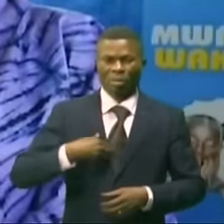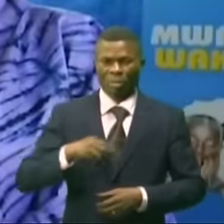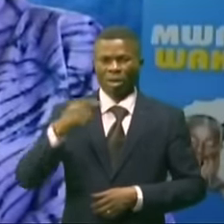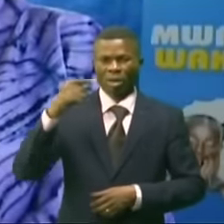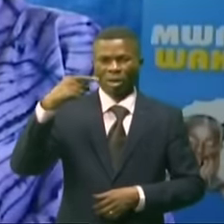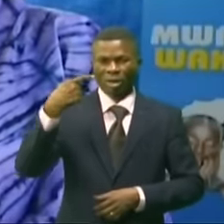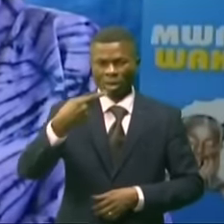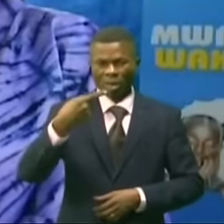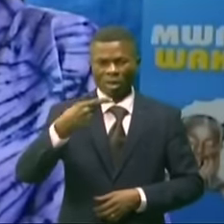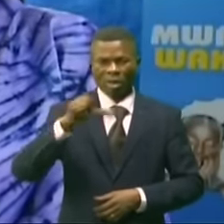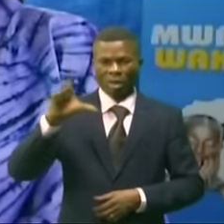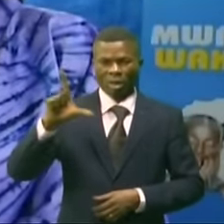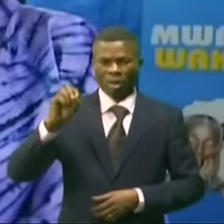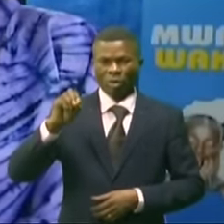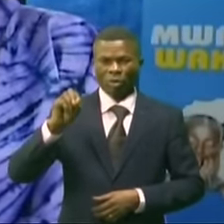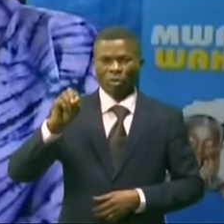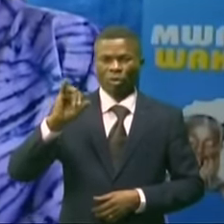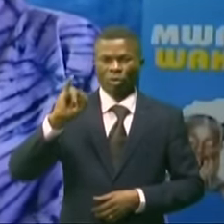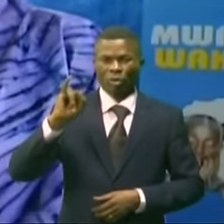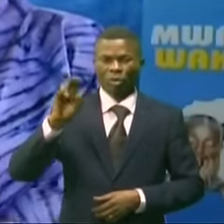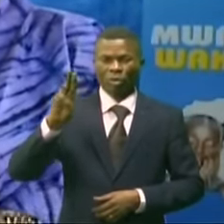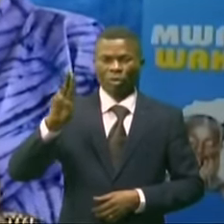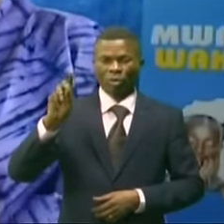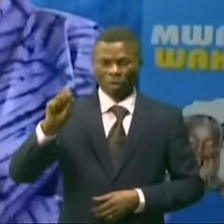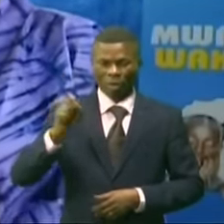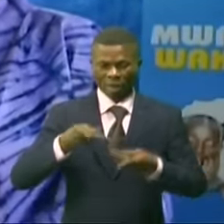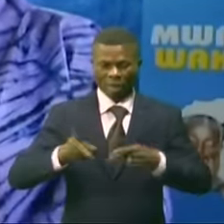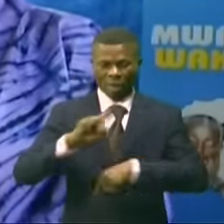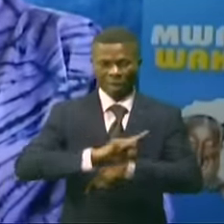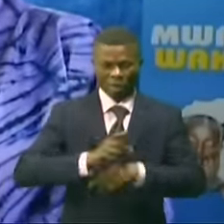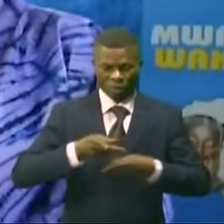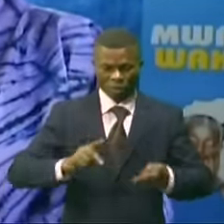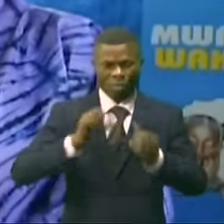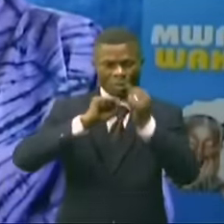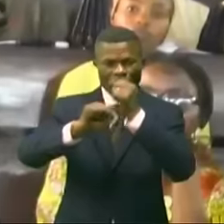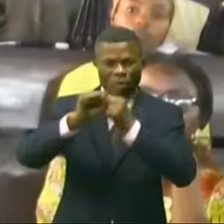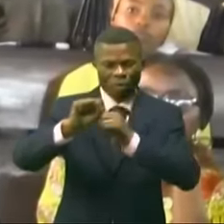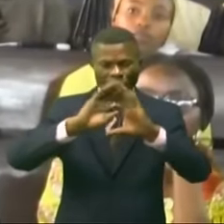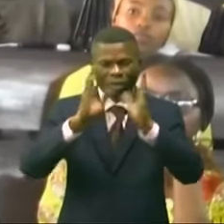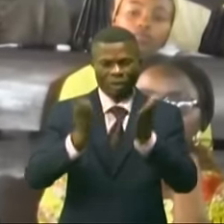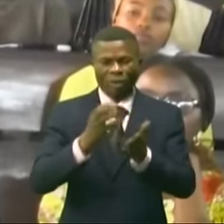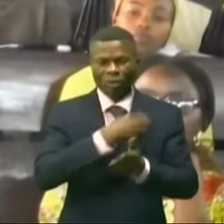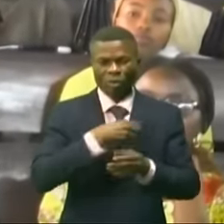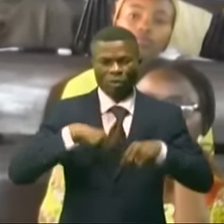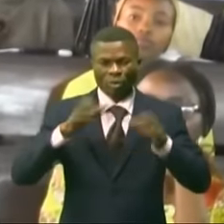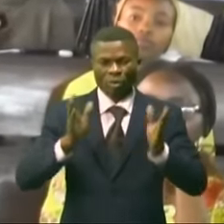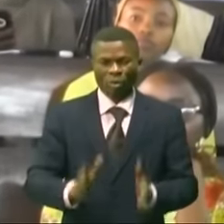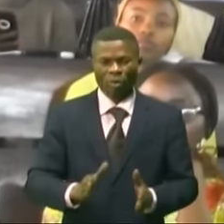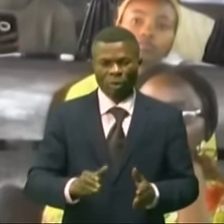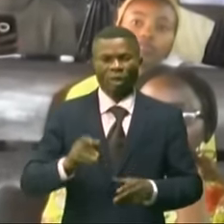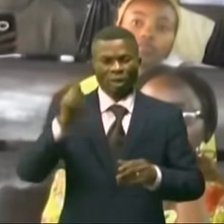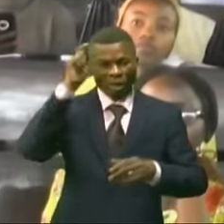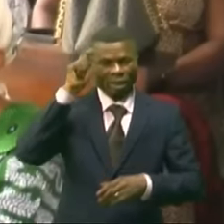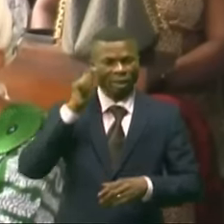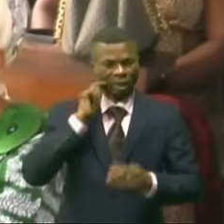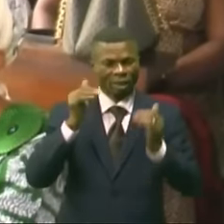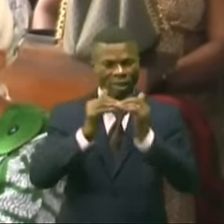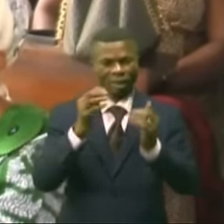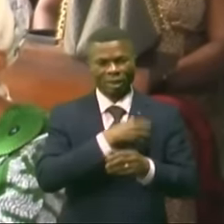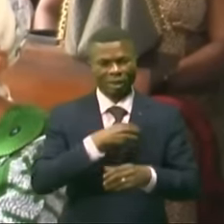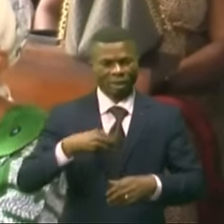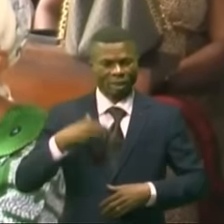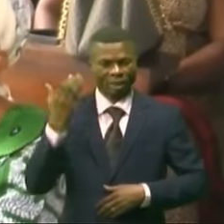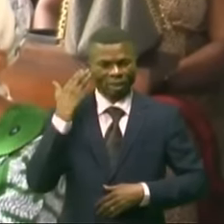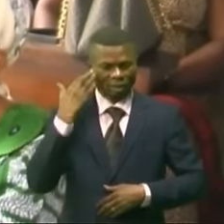des des structures la journée a permis de sensibiliser les femmes congolaises sur les gens elle était aussi un